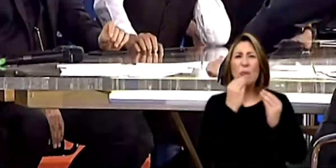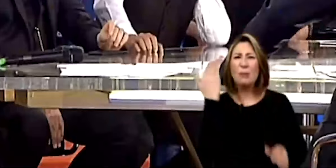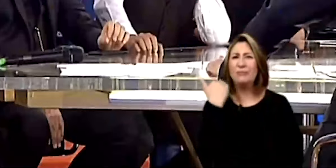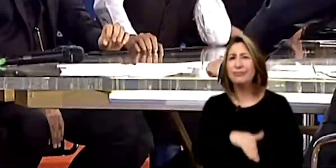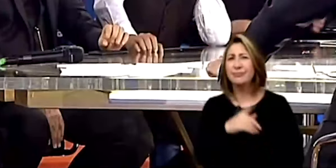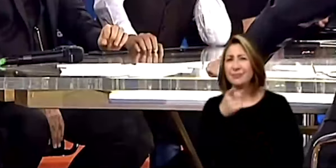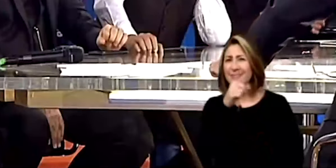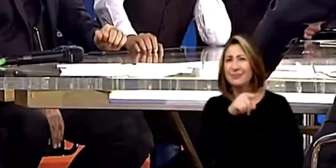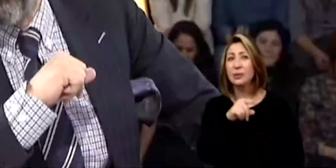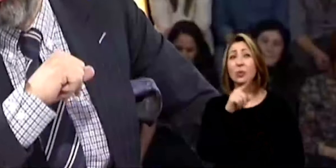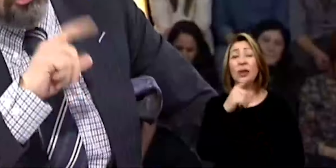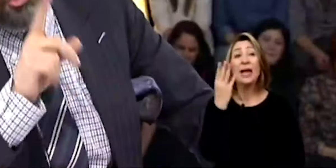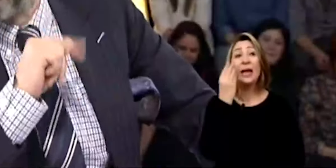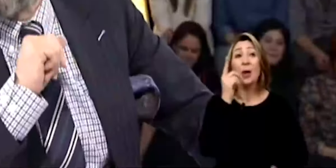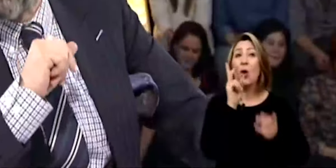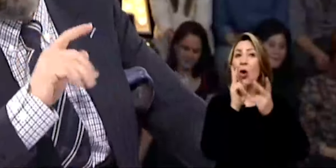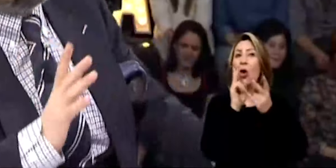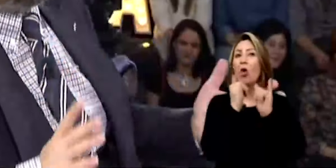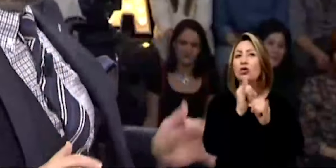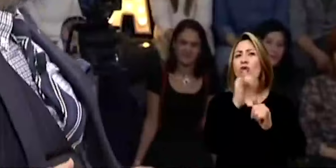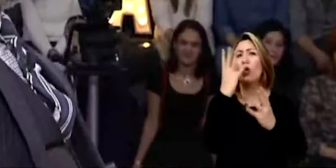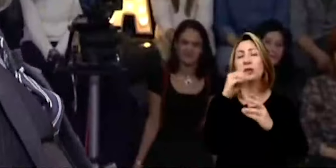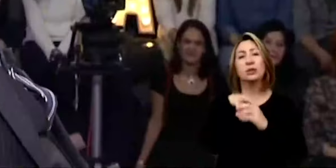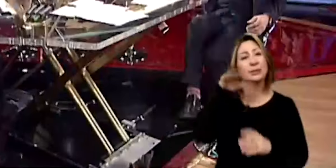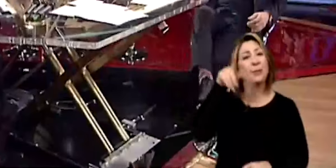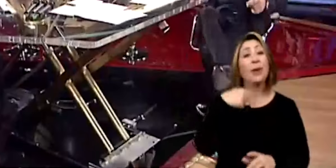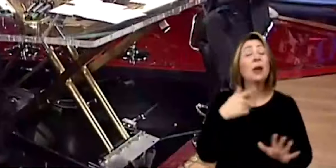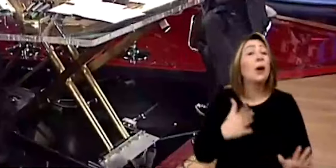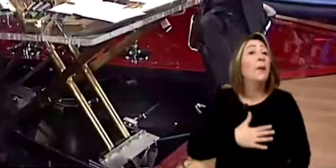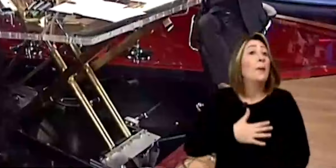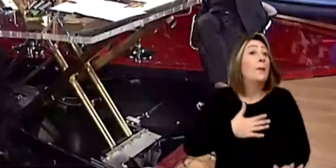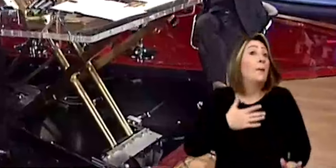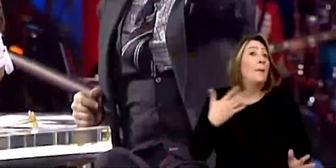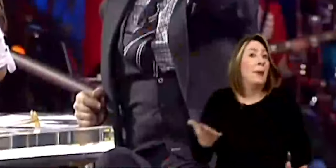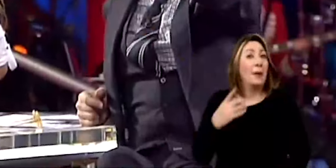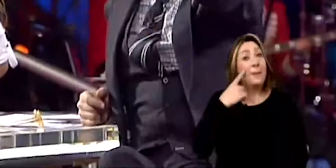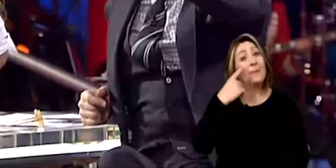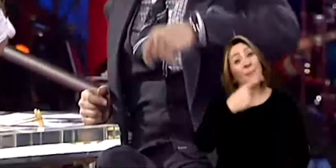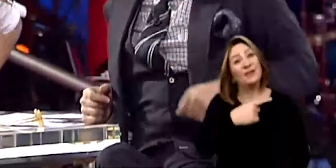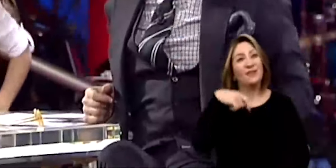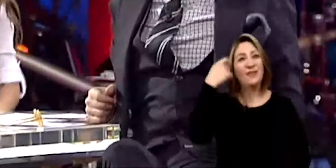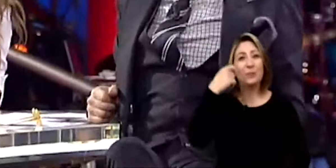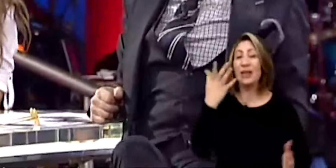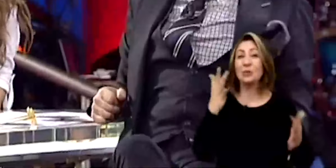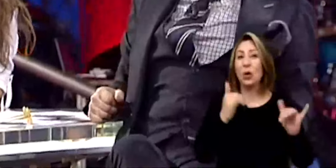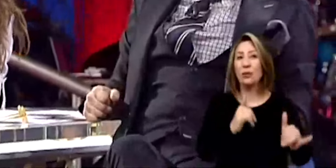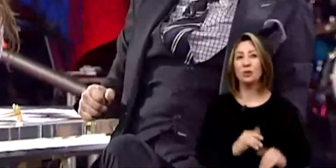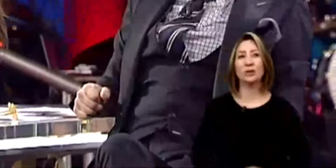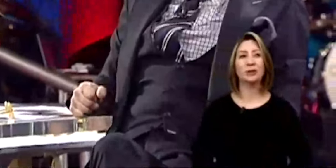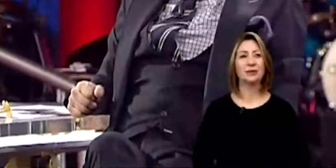ben bu kadar iyi bir oyuncu olduğu için çağırıyor, yoksa başka türlü tahammül edemem. Bakın filmde nasıl oynamış